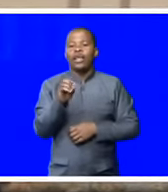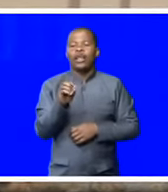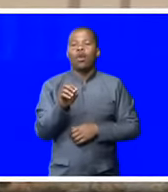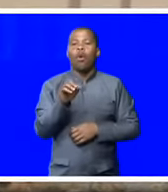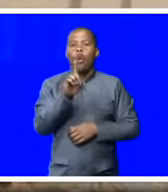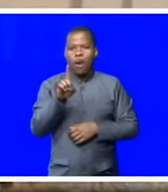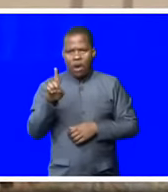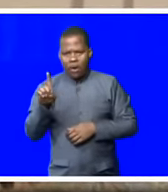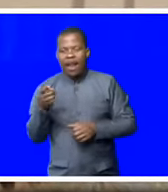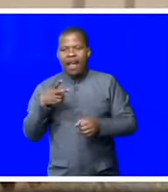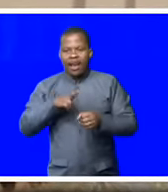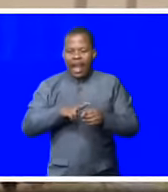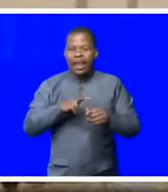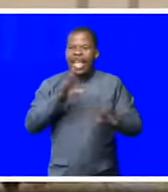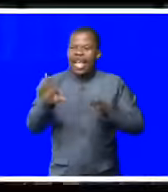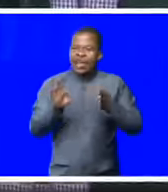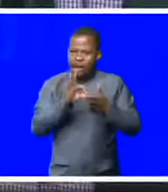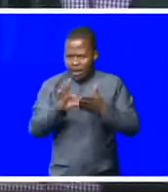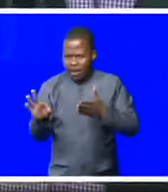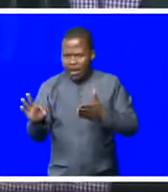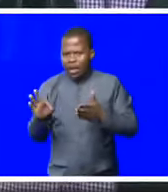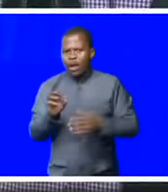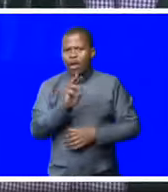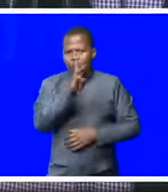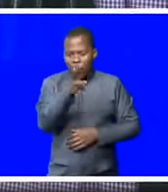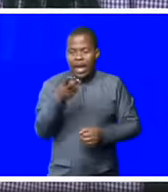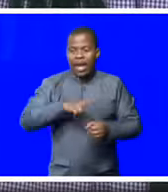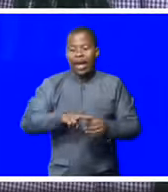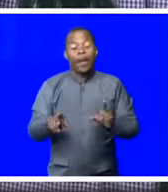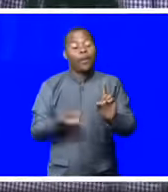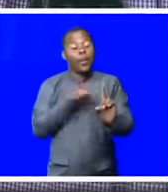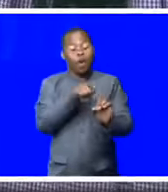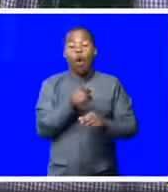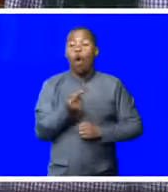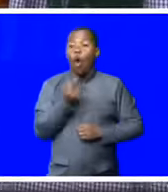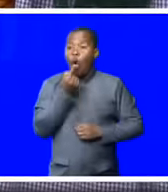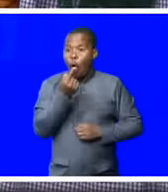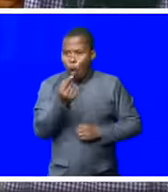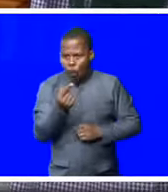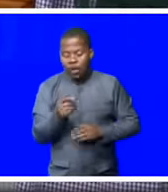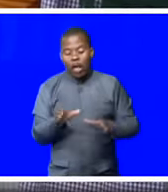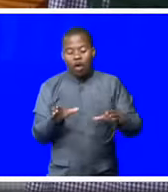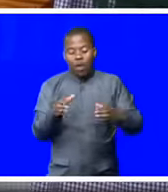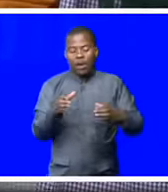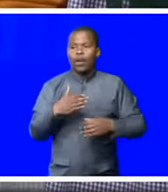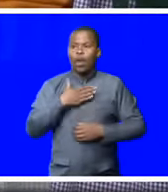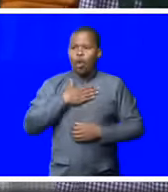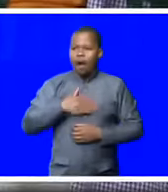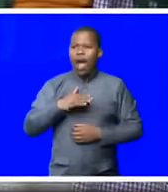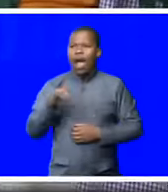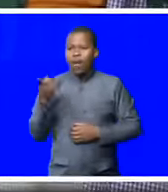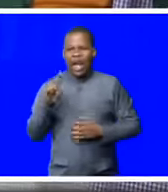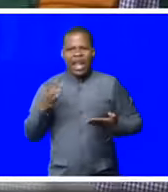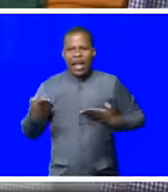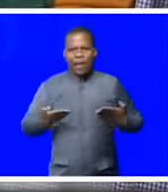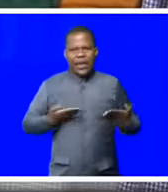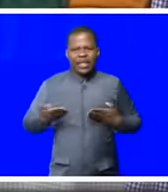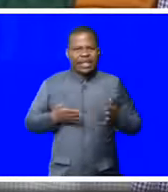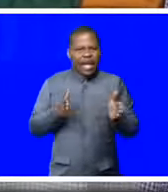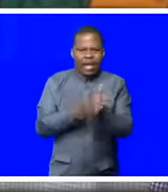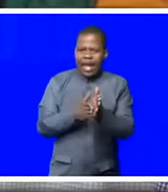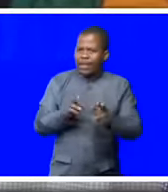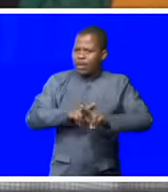ngu-2404-0111 sitawuba guide kwekuthi kwente njani. Kunene uthi isifiso saleli bandla kusiko kuphatamisa kusebenza kwemabhizinisi kepha